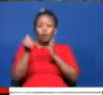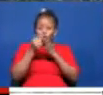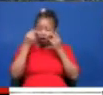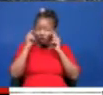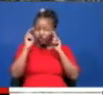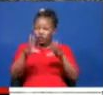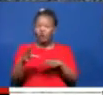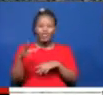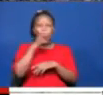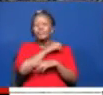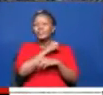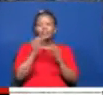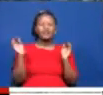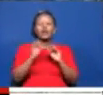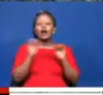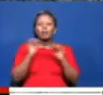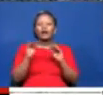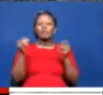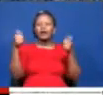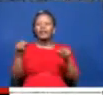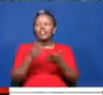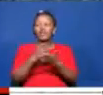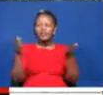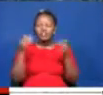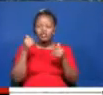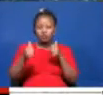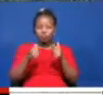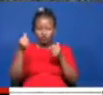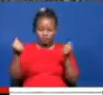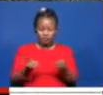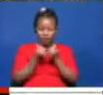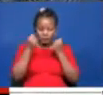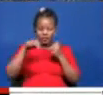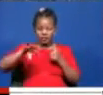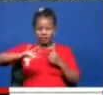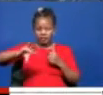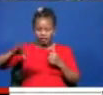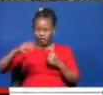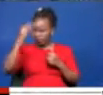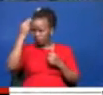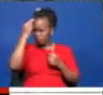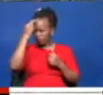lolote linalofanyika katika kaunti hii ya Kajiado. Kwako studio.